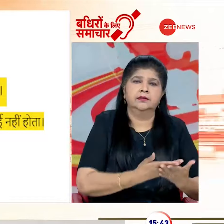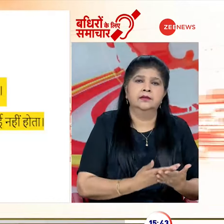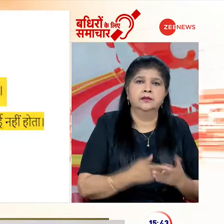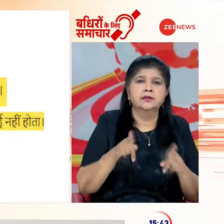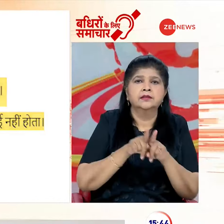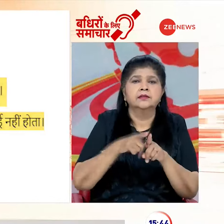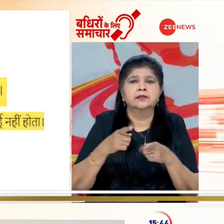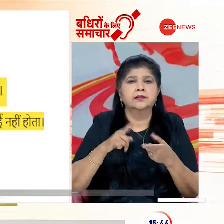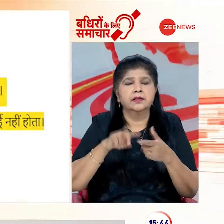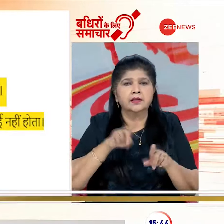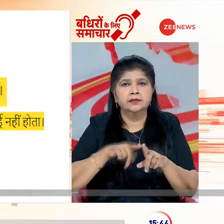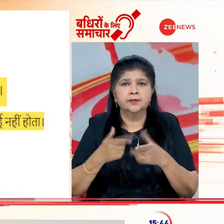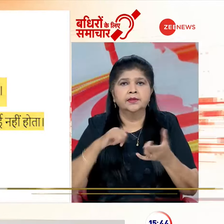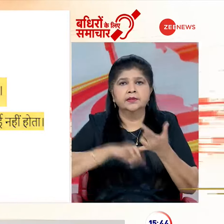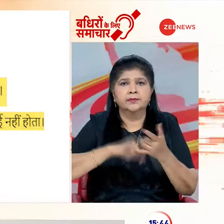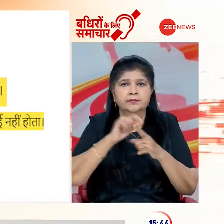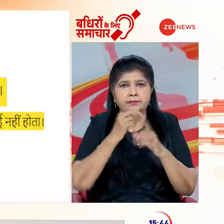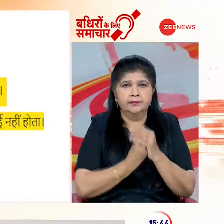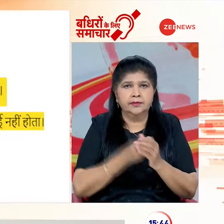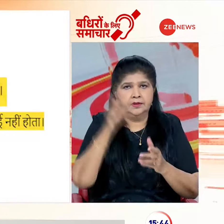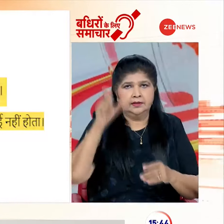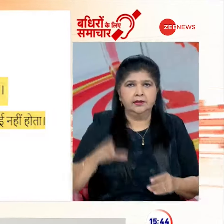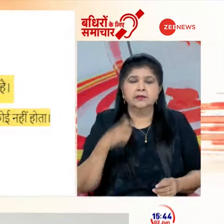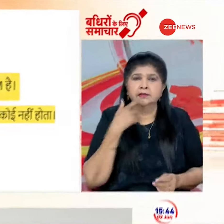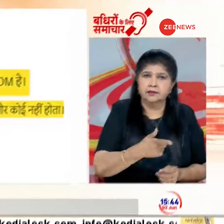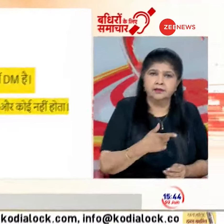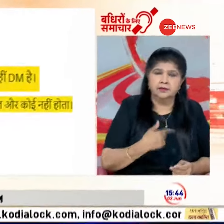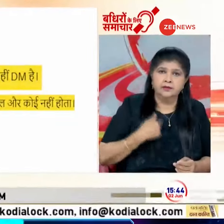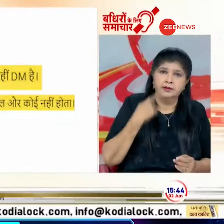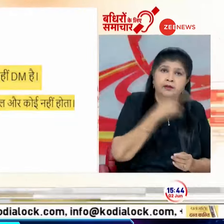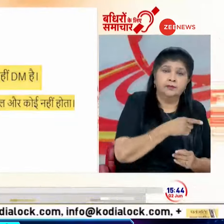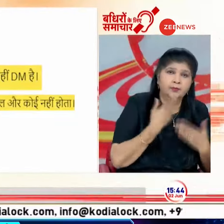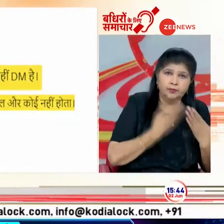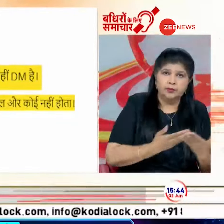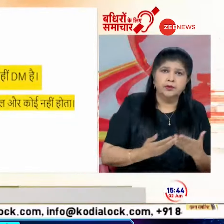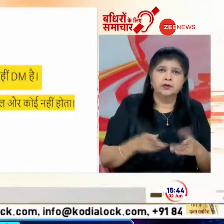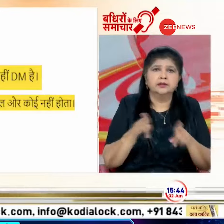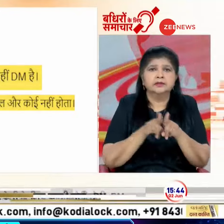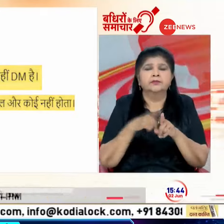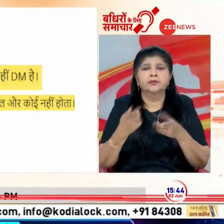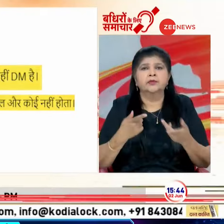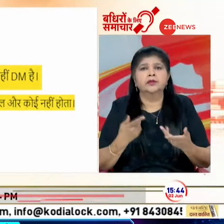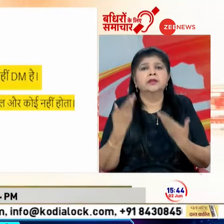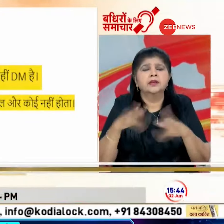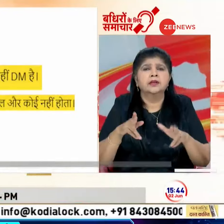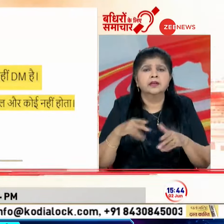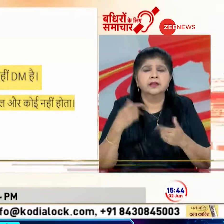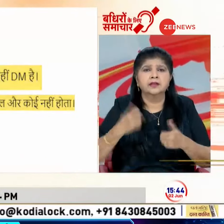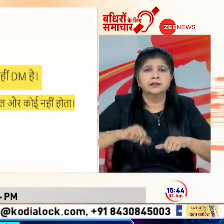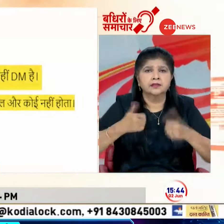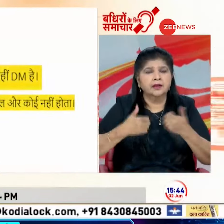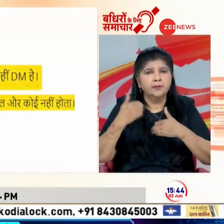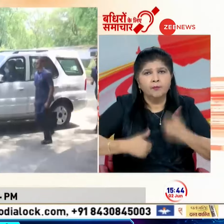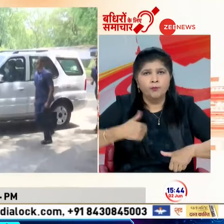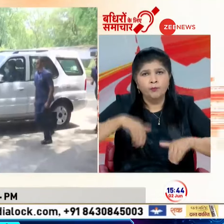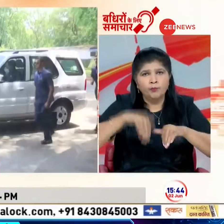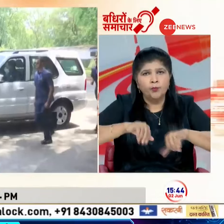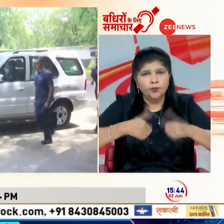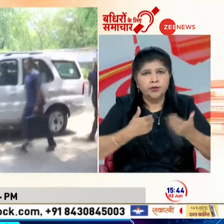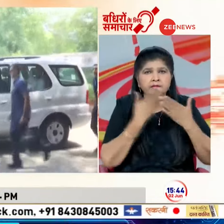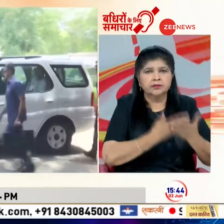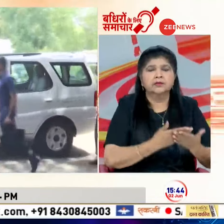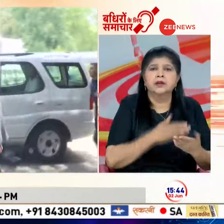वहीं एग्जिट पोल पर समाजवादी पार्टी के अध्यक्ष अखिलेश यादव ने भी निशाना साधा और कहा कि एग्जिट